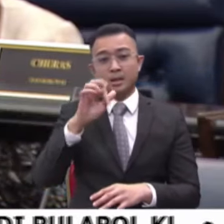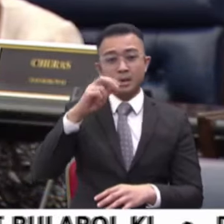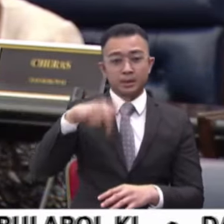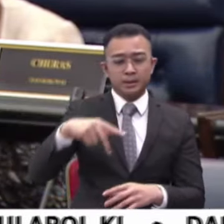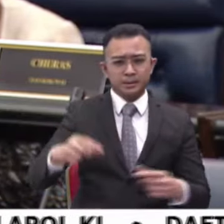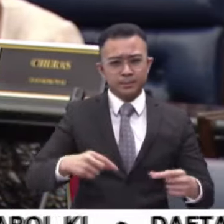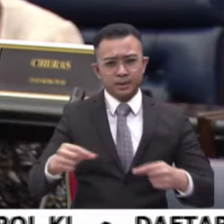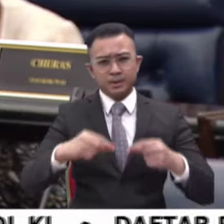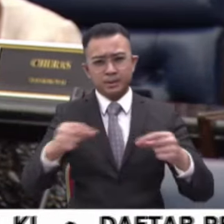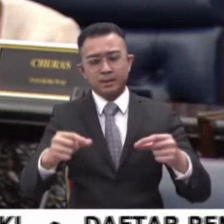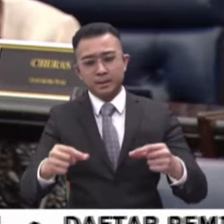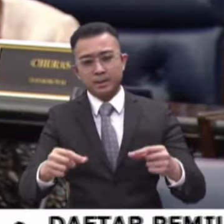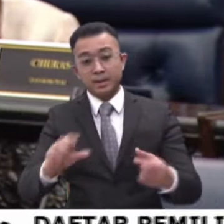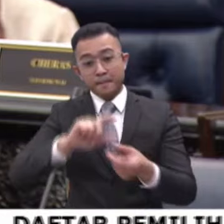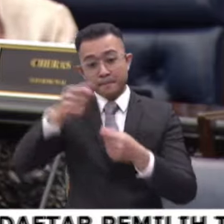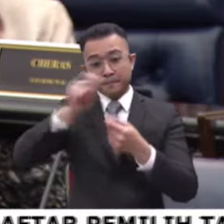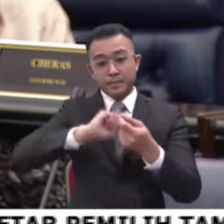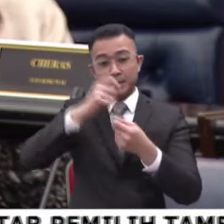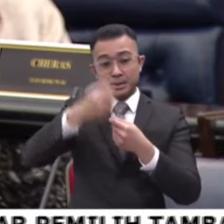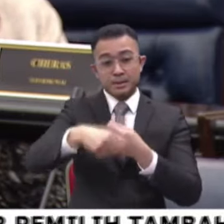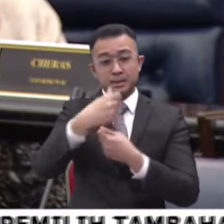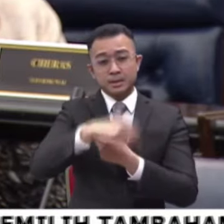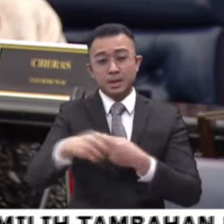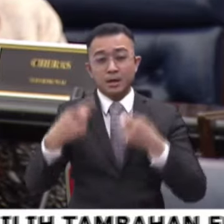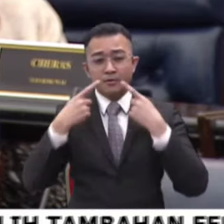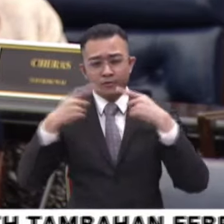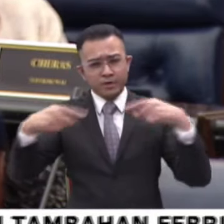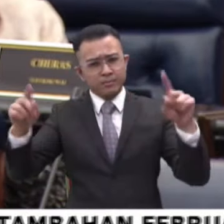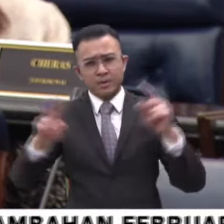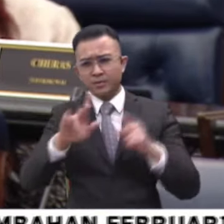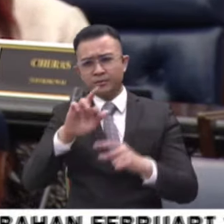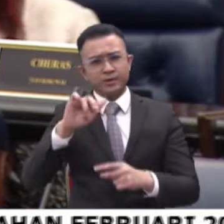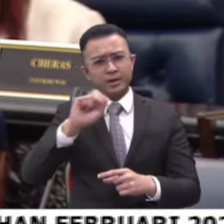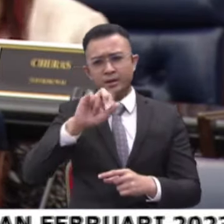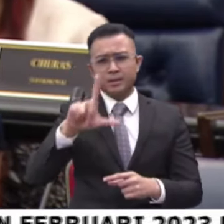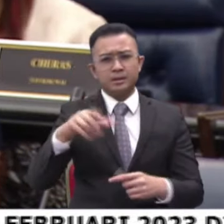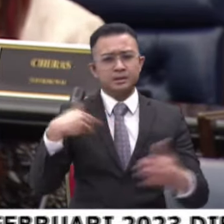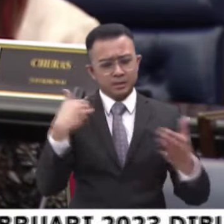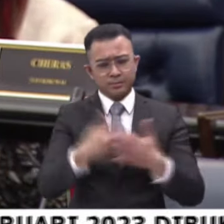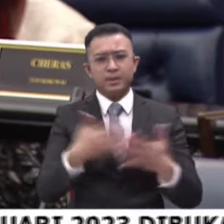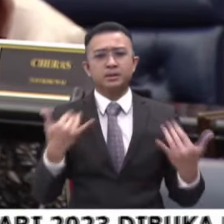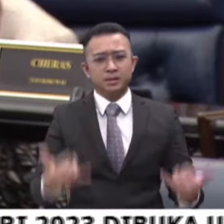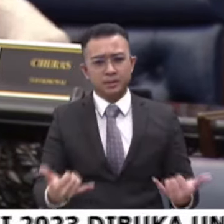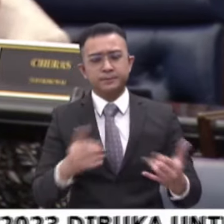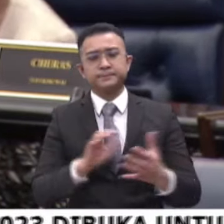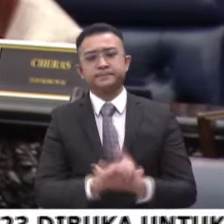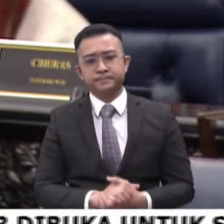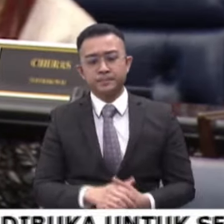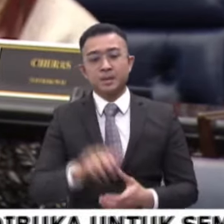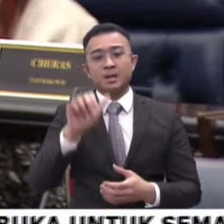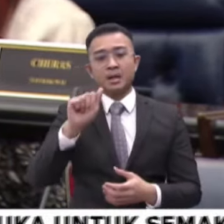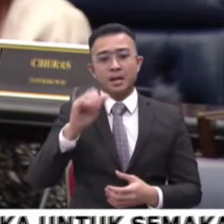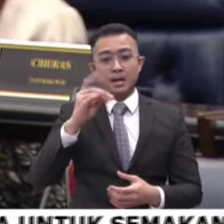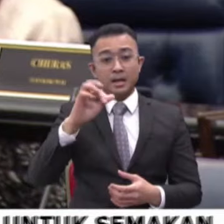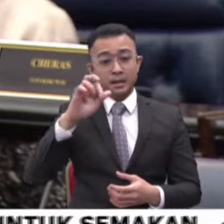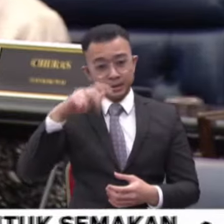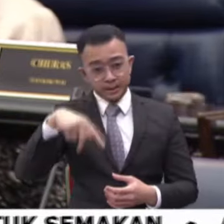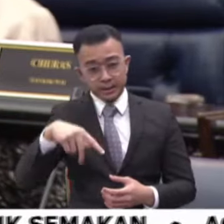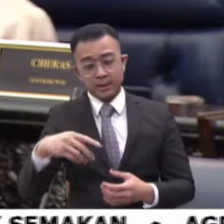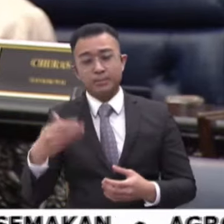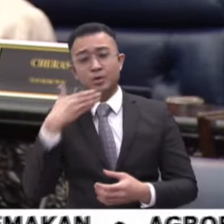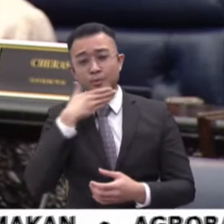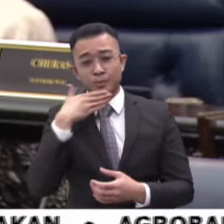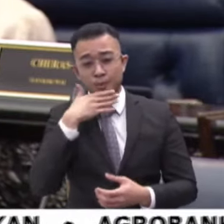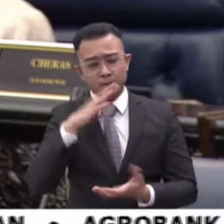yang menggerakkan benana dipsal dan viral dan kekal sampai ke hari ini. Saudara Adib merupakan